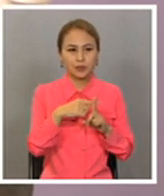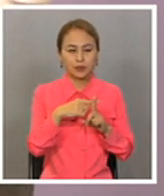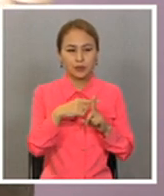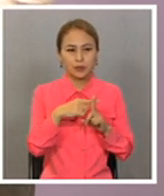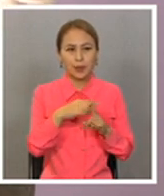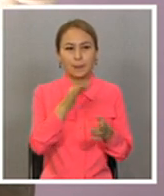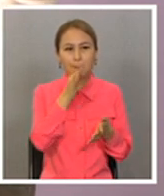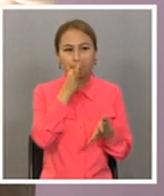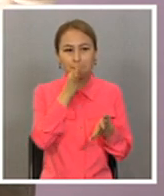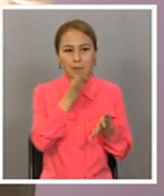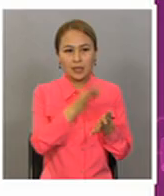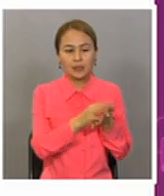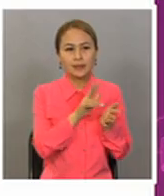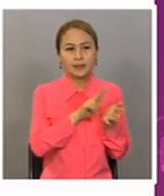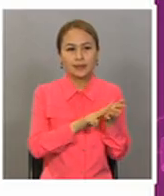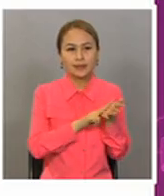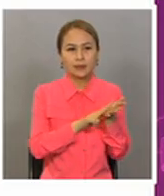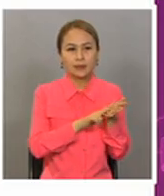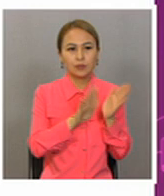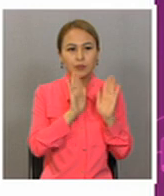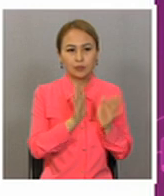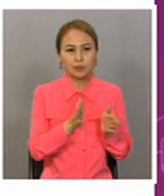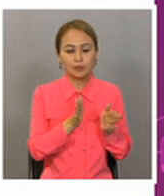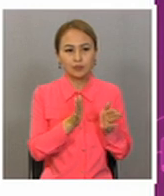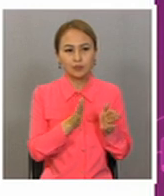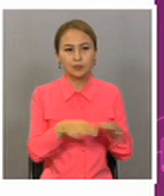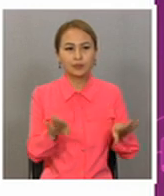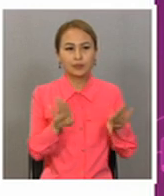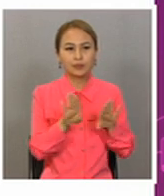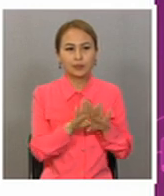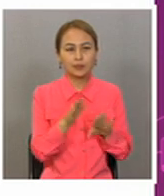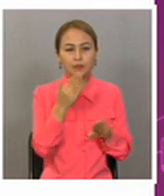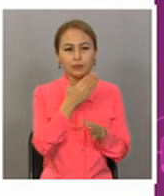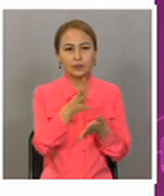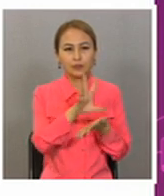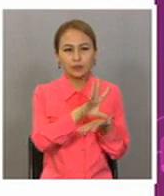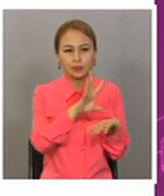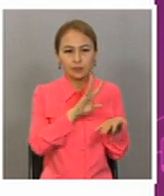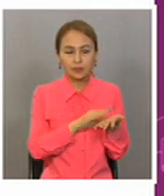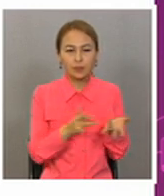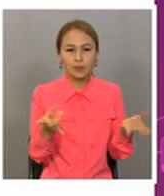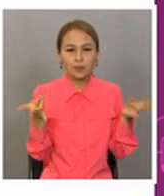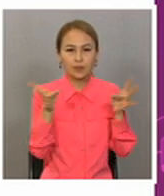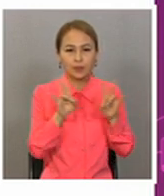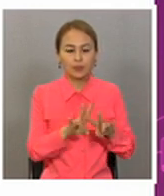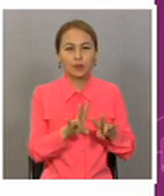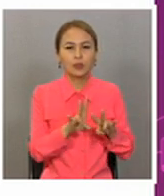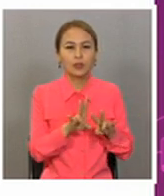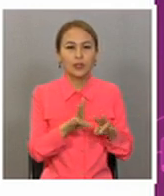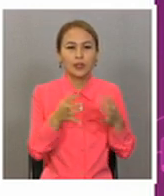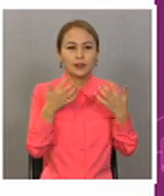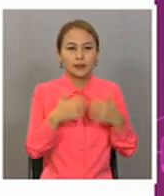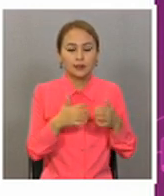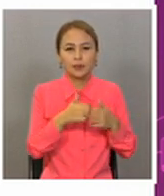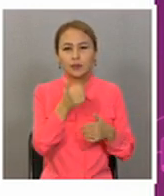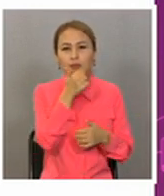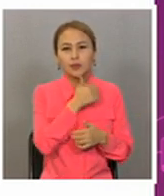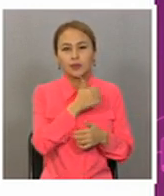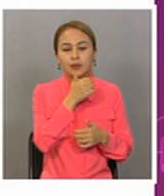Мәні 80-ге тең болады. Балалар, осы үлгіде қалған өрнектерді есептейік.